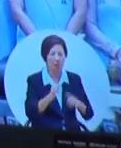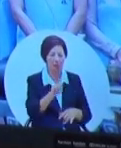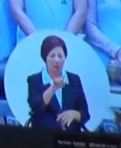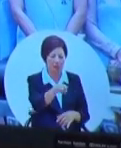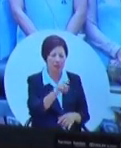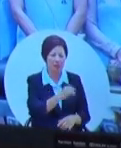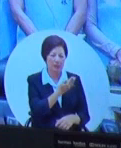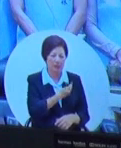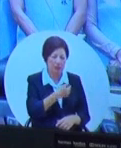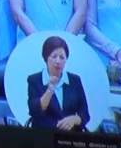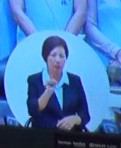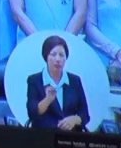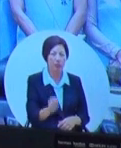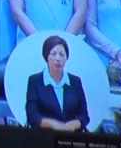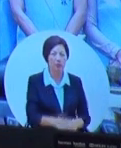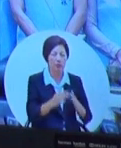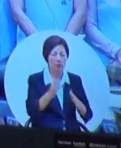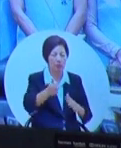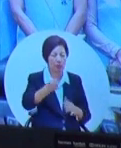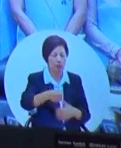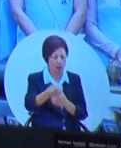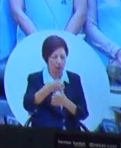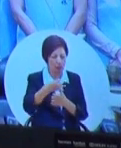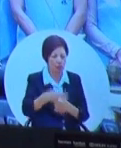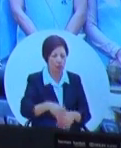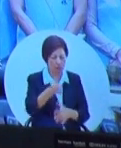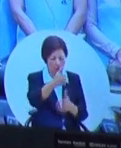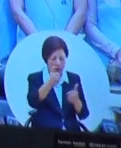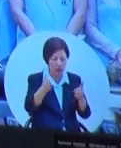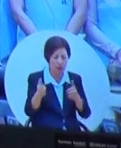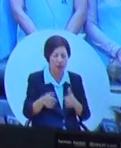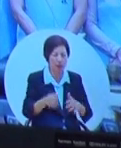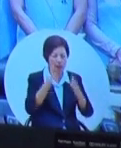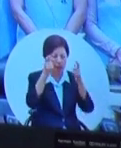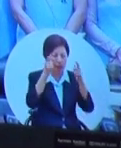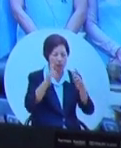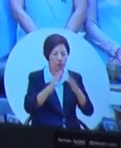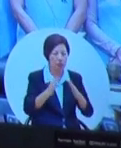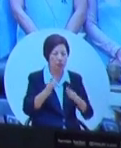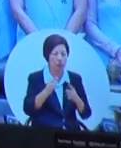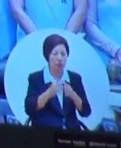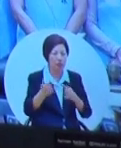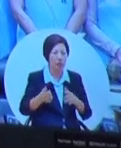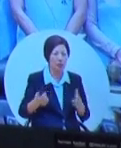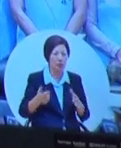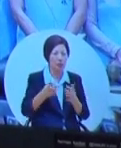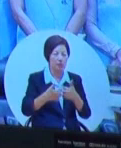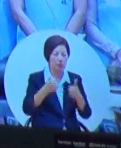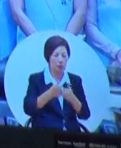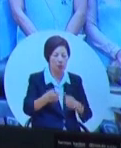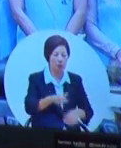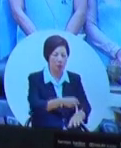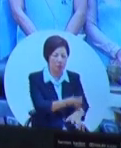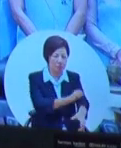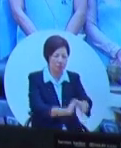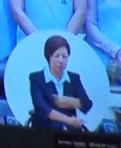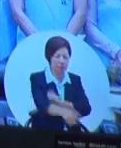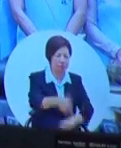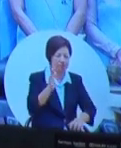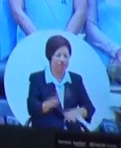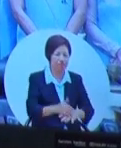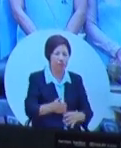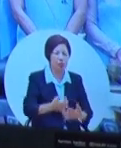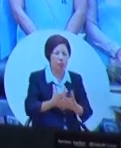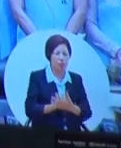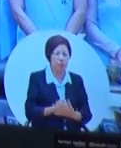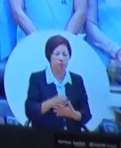所以市长，我也记得你讲过，说你非常感谢高雄市民给了你这个机会，你一定会卷起袖子，好好的为高雄做出